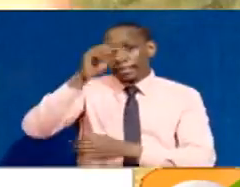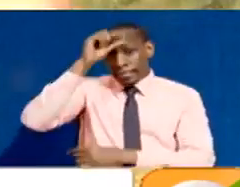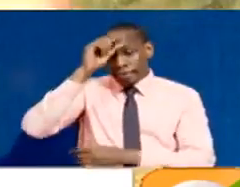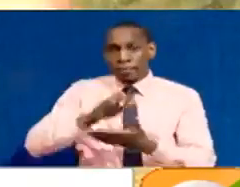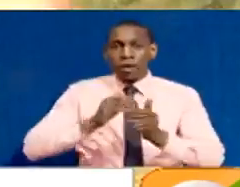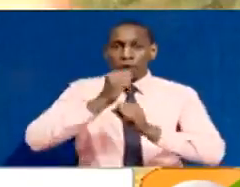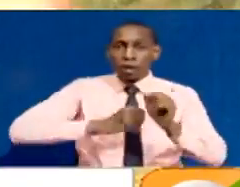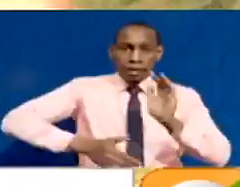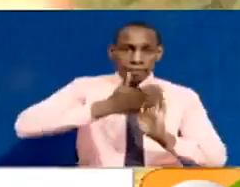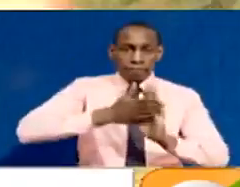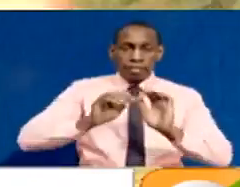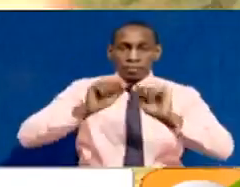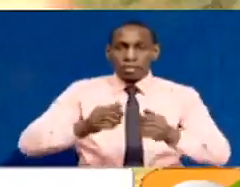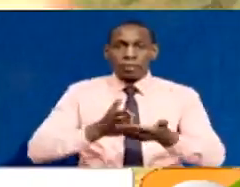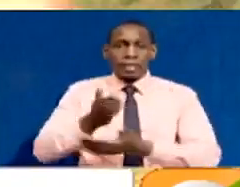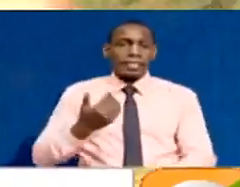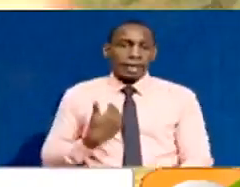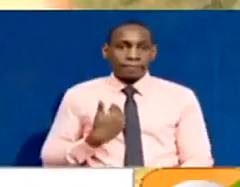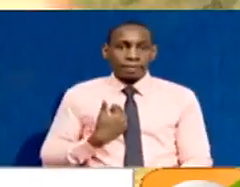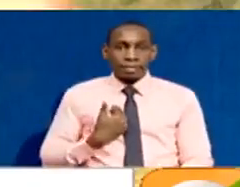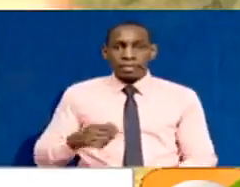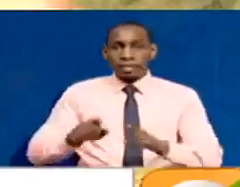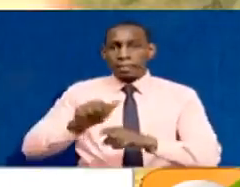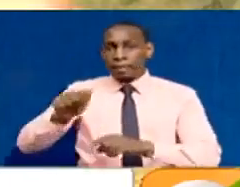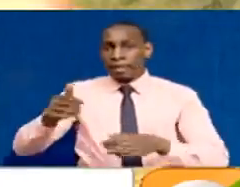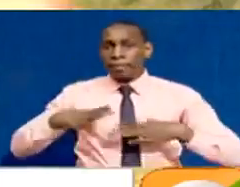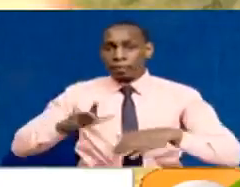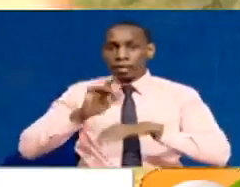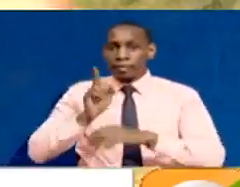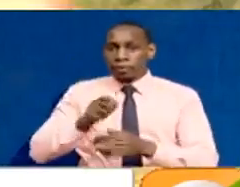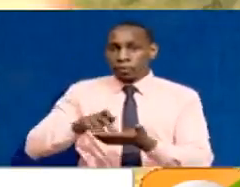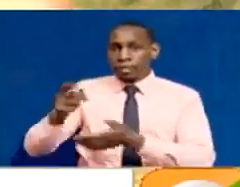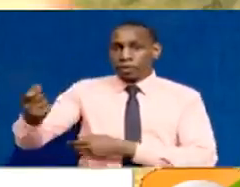serikali kufanya hima ili haki itendeke kando na walioathirika